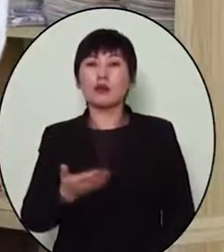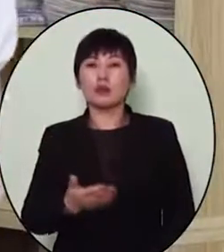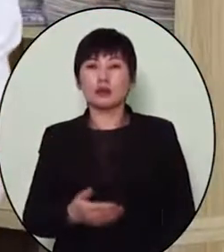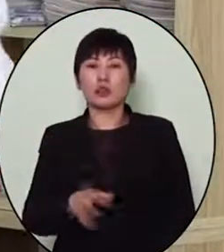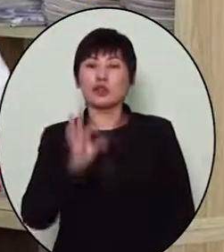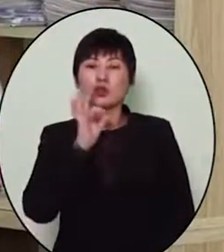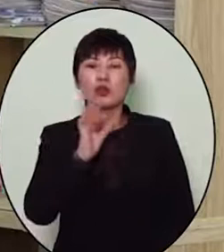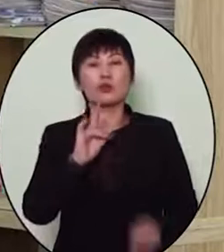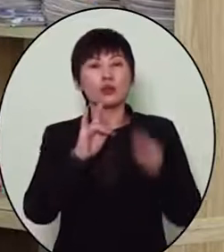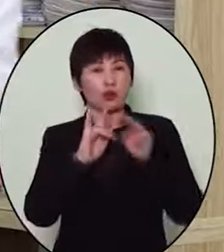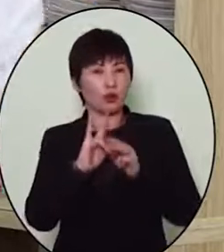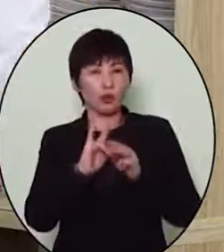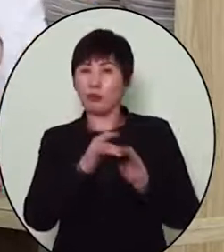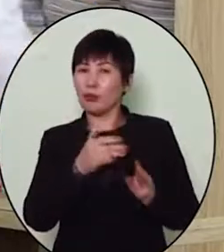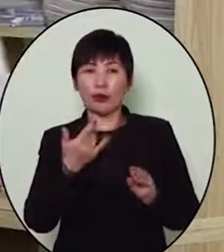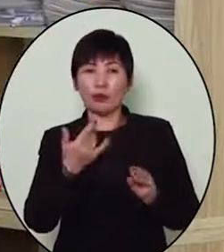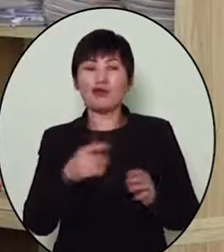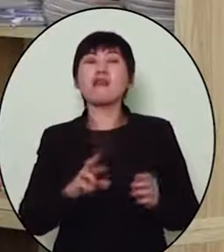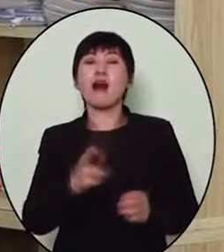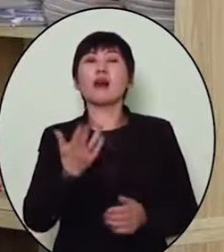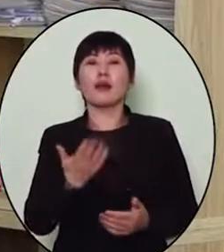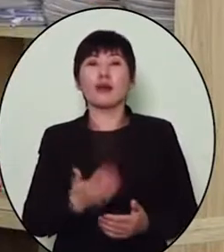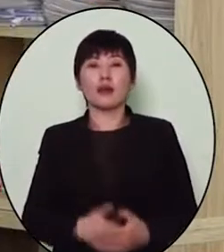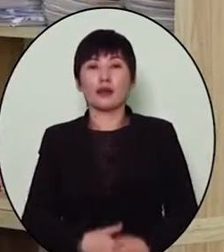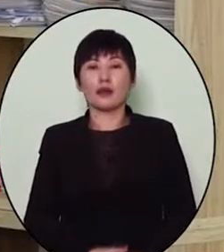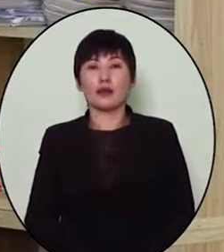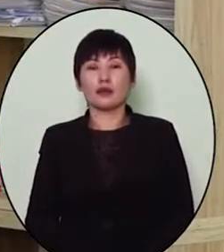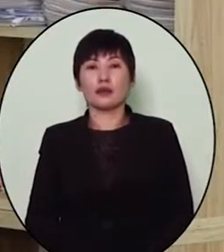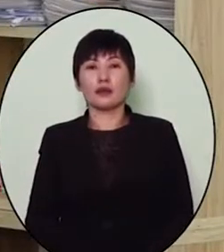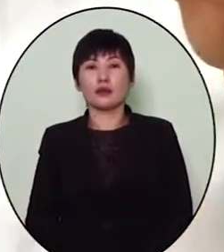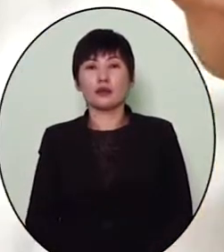Тэгвэл зөв суухгүй бол яах вэ?